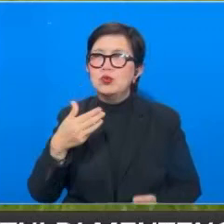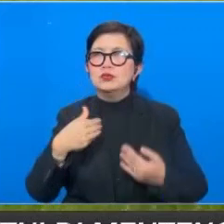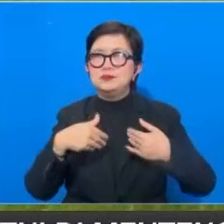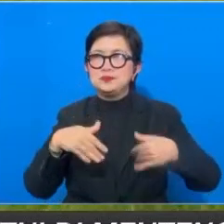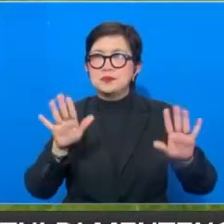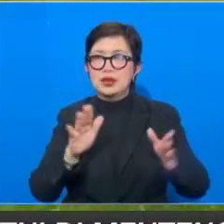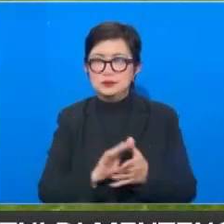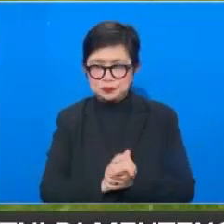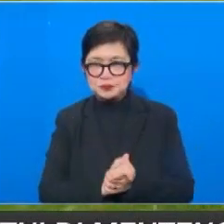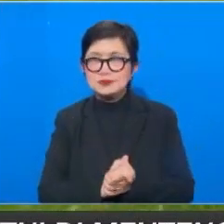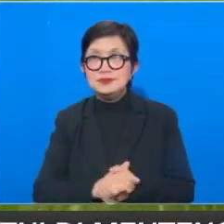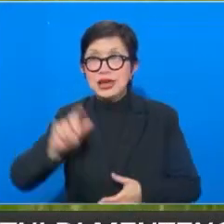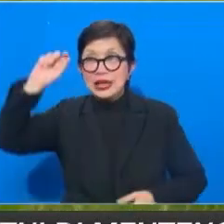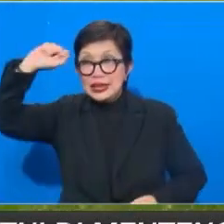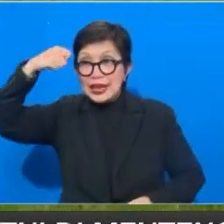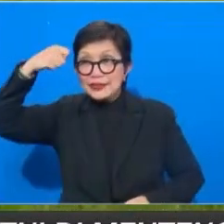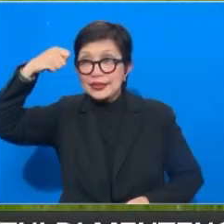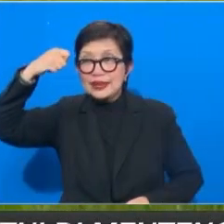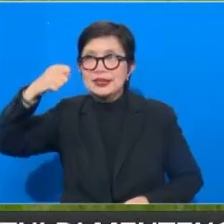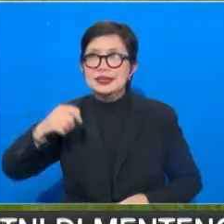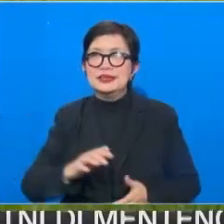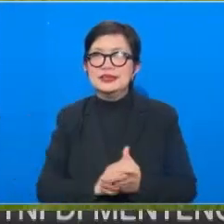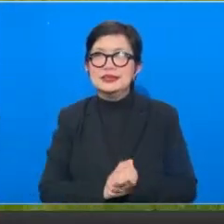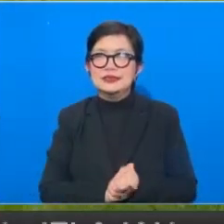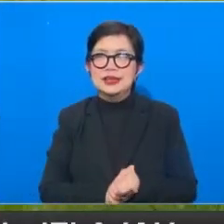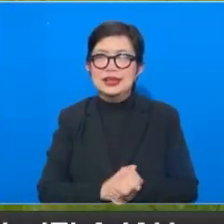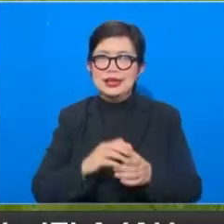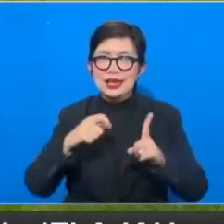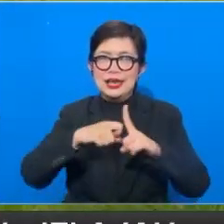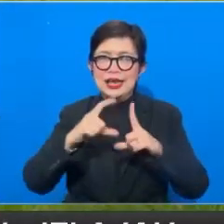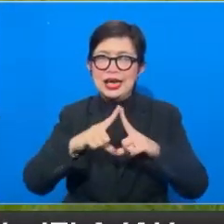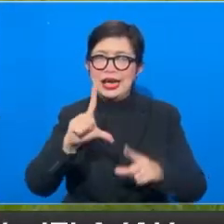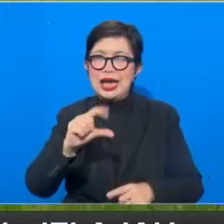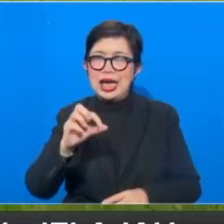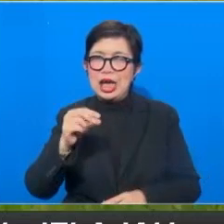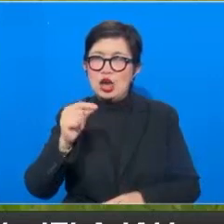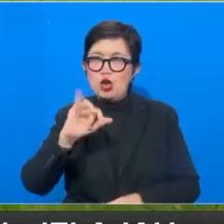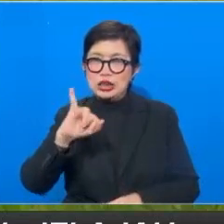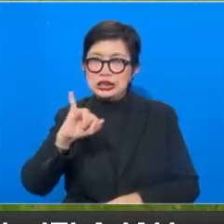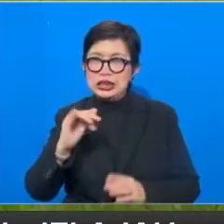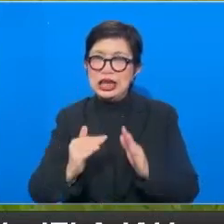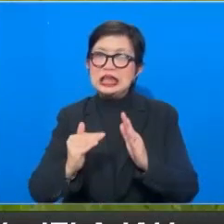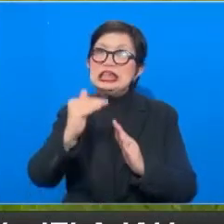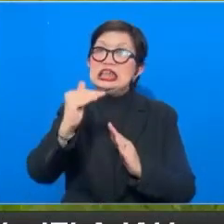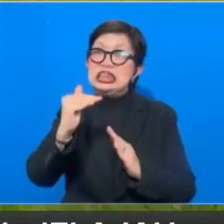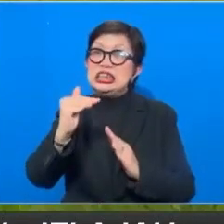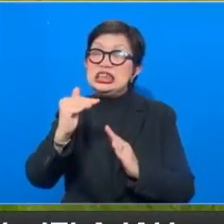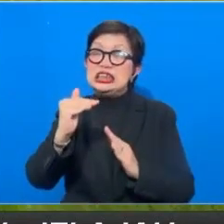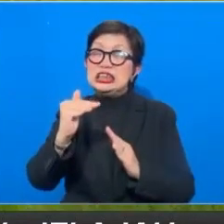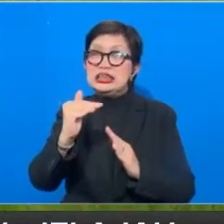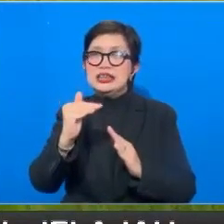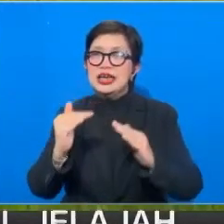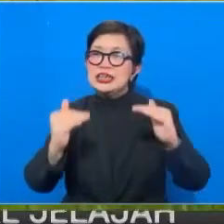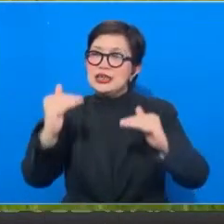dan enak, ingat ya kalau kandungan kalori dan lemak daging domba ini lebih tinggi daripada daging kambing. Jadi kalau Anda suka makan daging